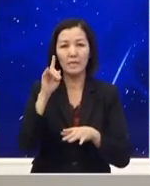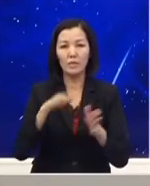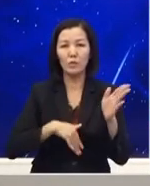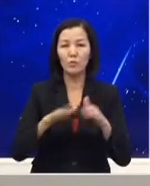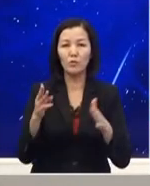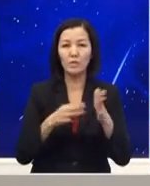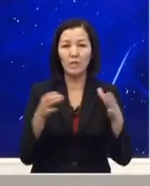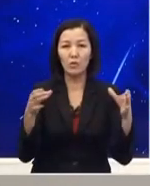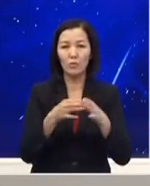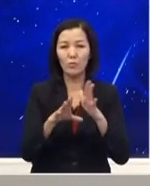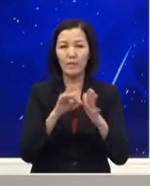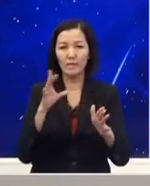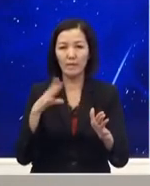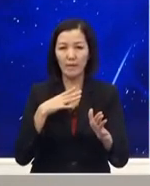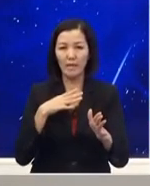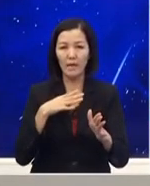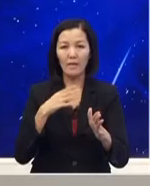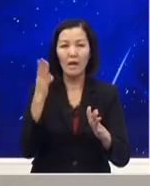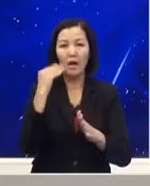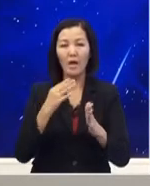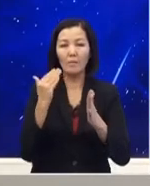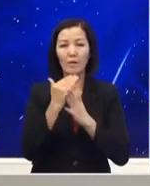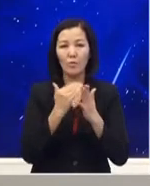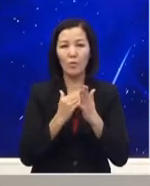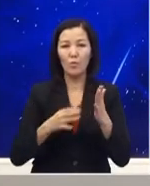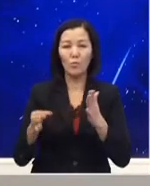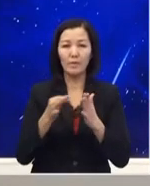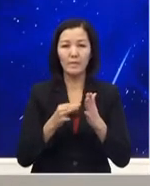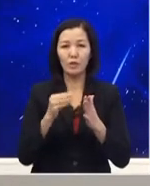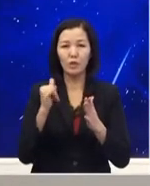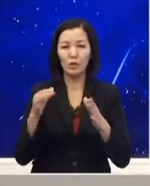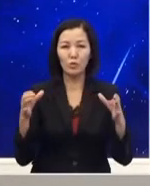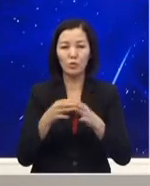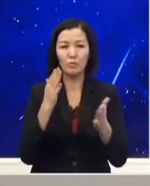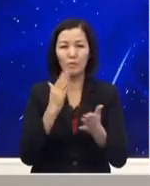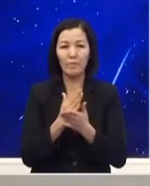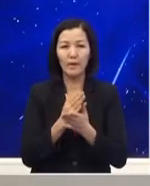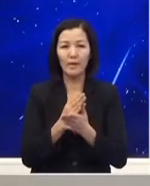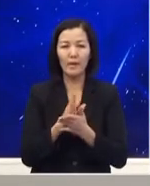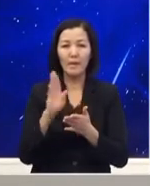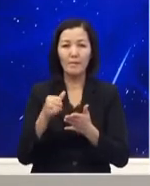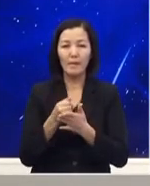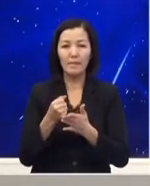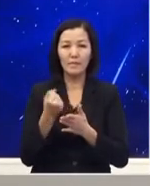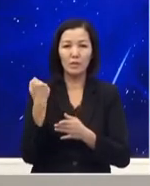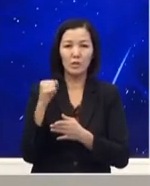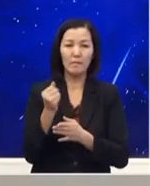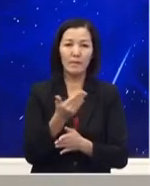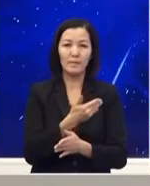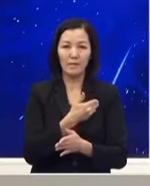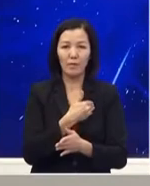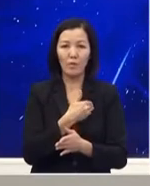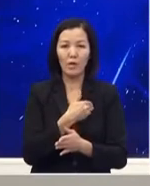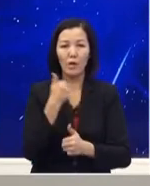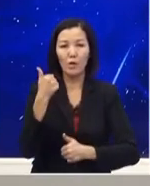деген 8 клубы іріктеліп алынған. Бұл тізімде Алматы облысының жетісу ұжымы да бар. Жерлестеріміз бас жүлдеден негізгі үміткер команда.